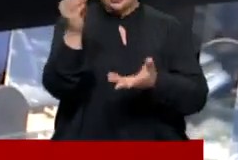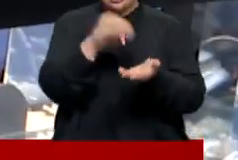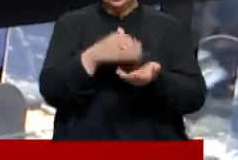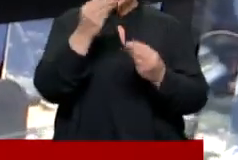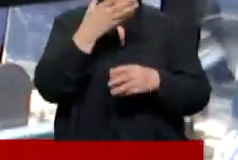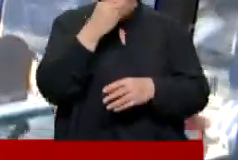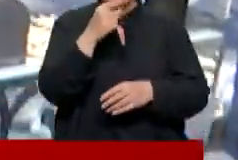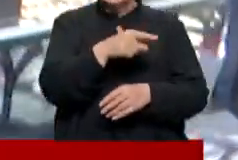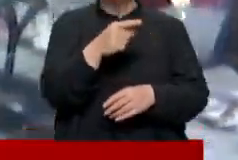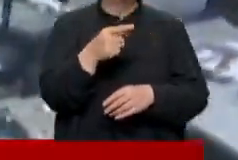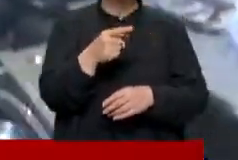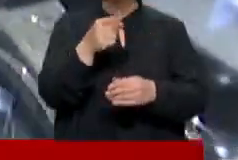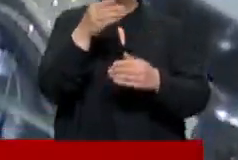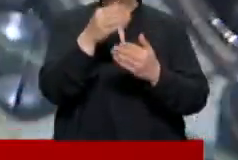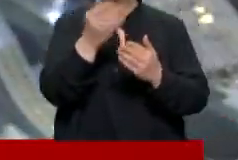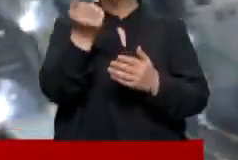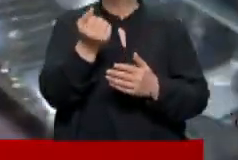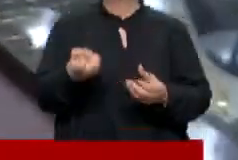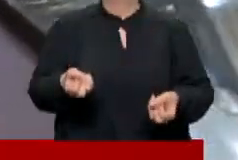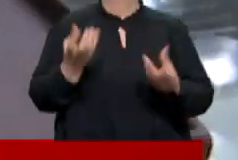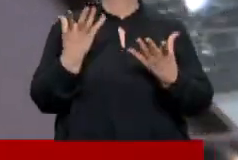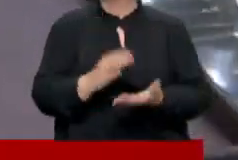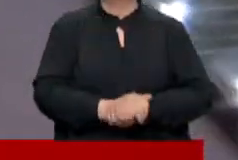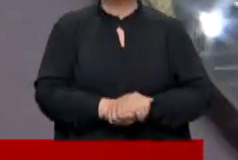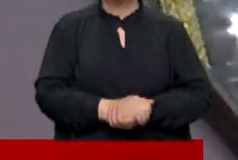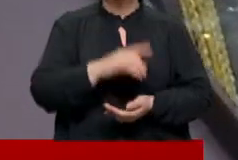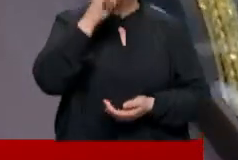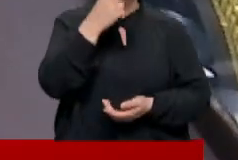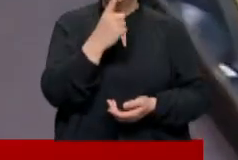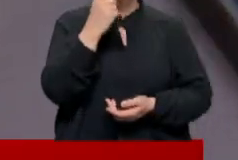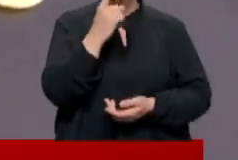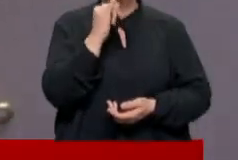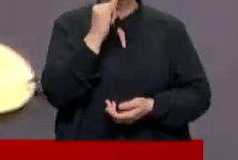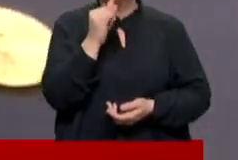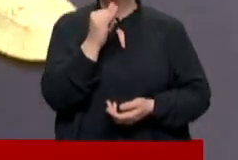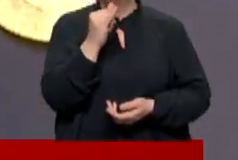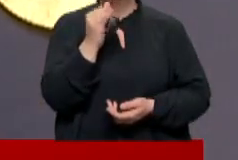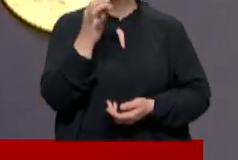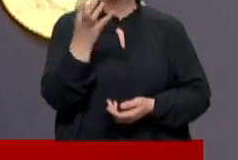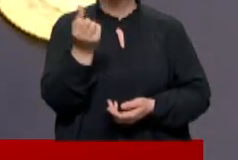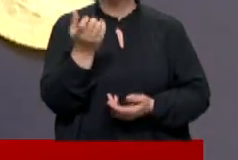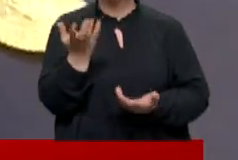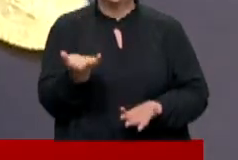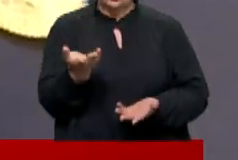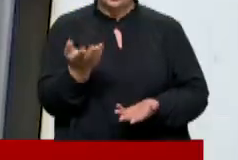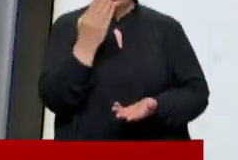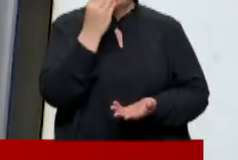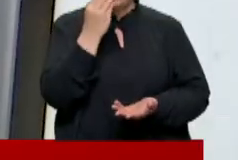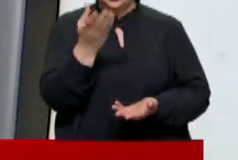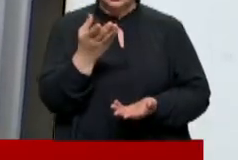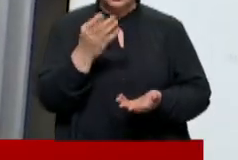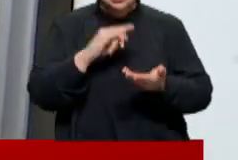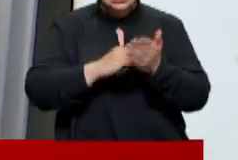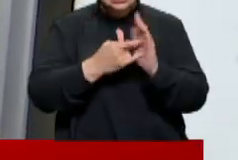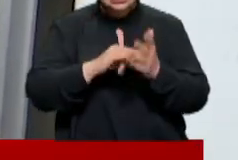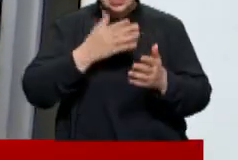olan emeklinin gücü çeyrek altın almaya yetmiyor. Sadece 1 gram altın alabiliyor ikramiyesiyle.